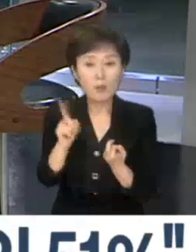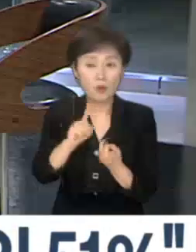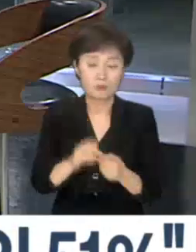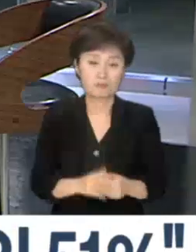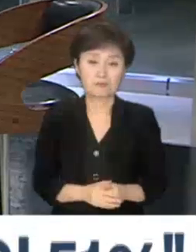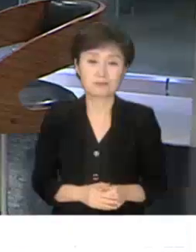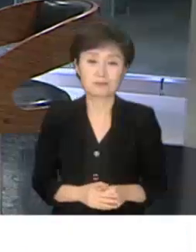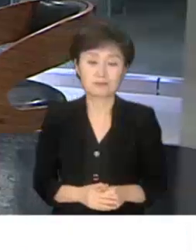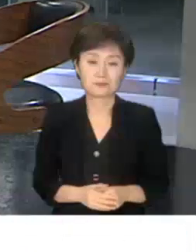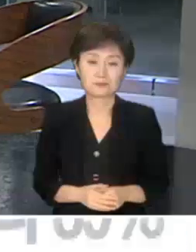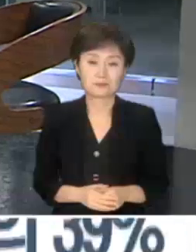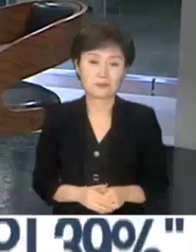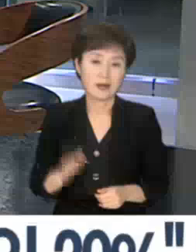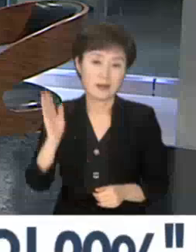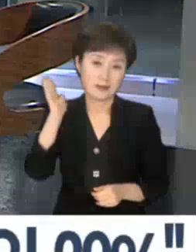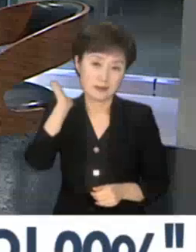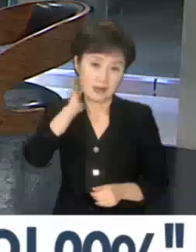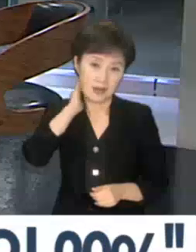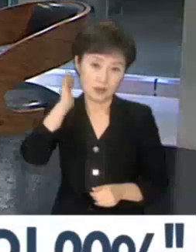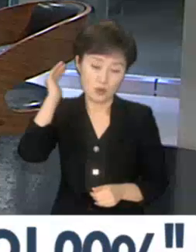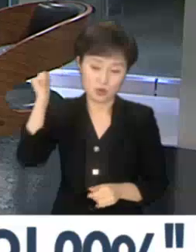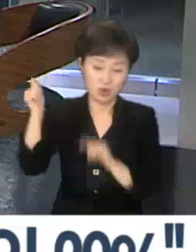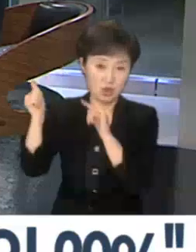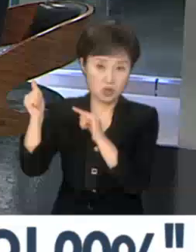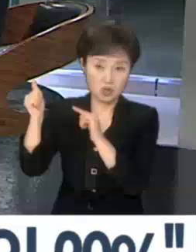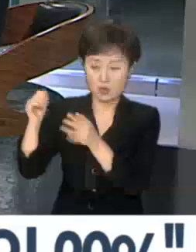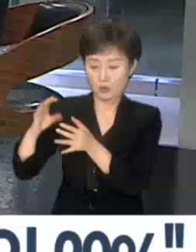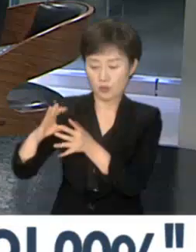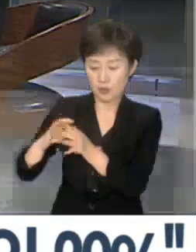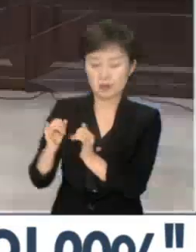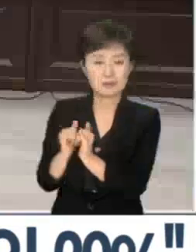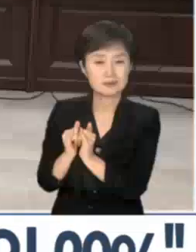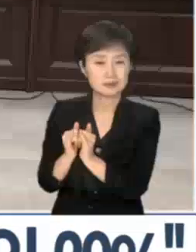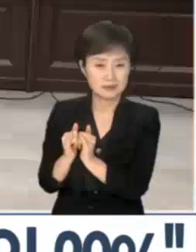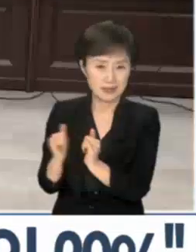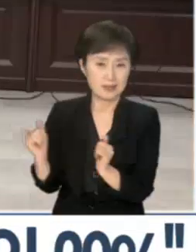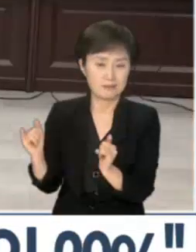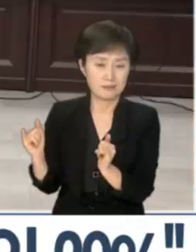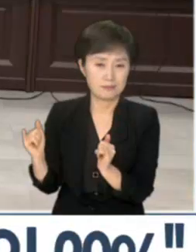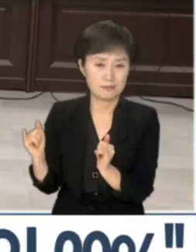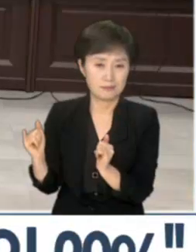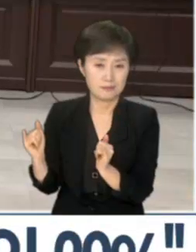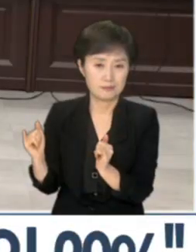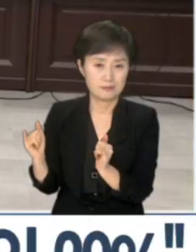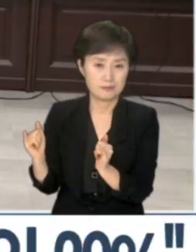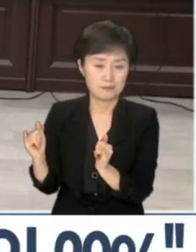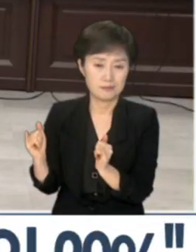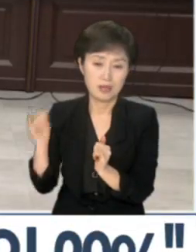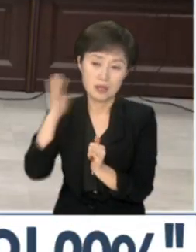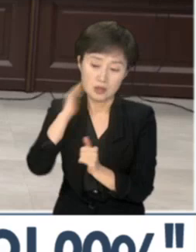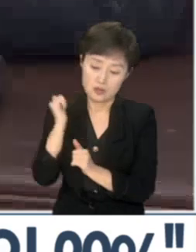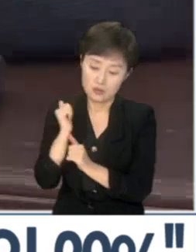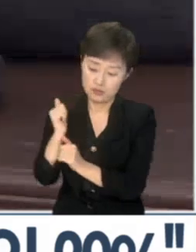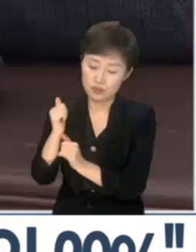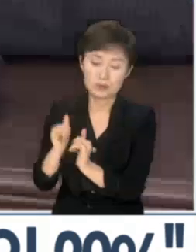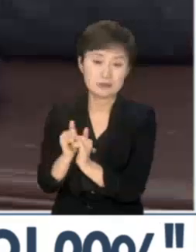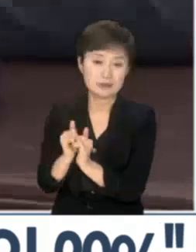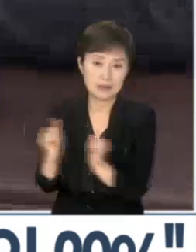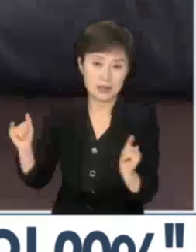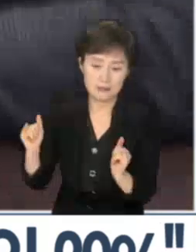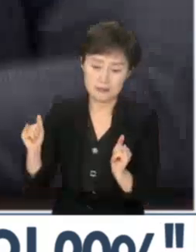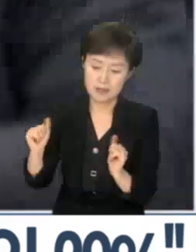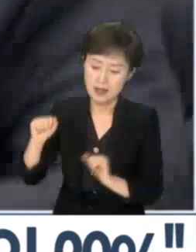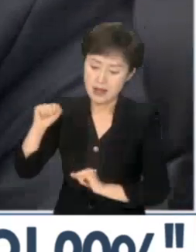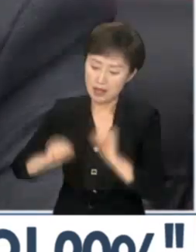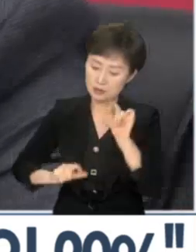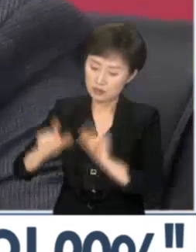저는 기본적으로 용산 대통령실을 모시던 용산 출신들과 출신 관련해서 그 자세를 먼저 말씀드리고 싶어요. 이걸